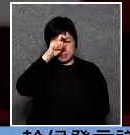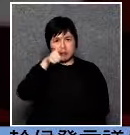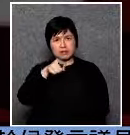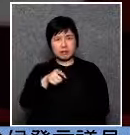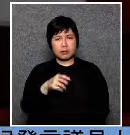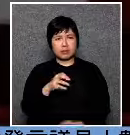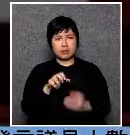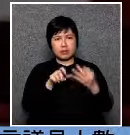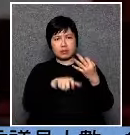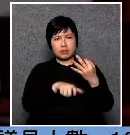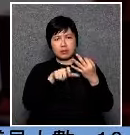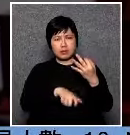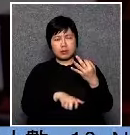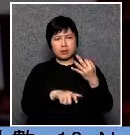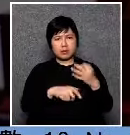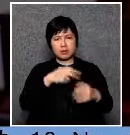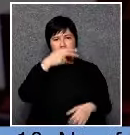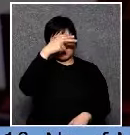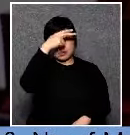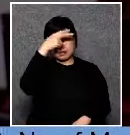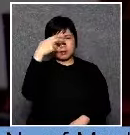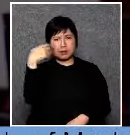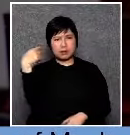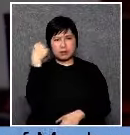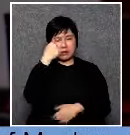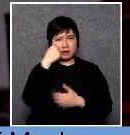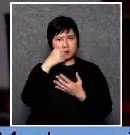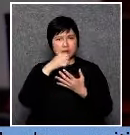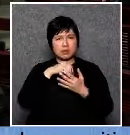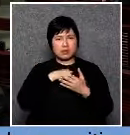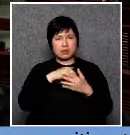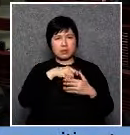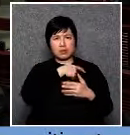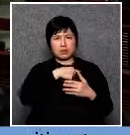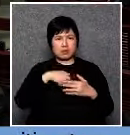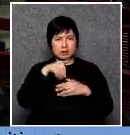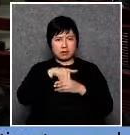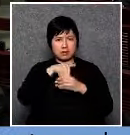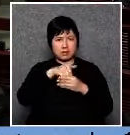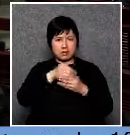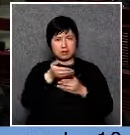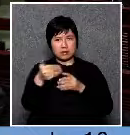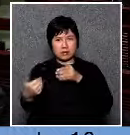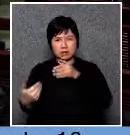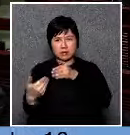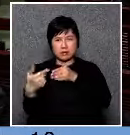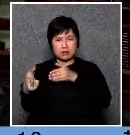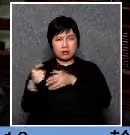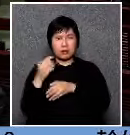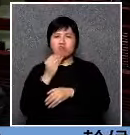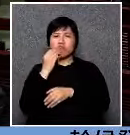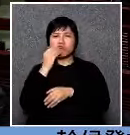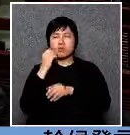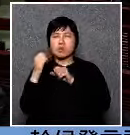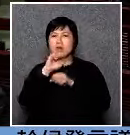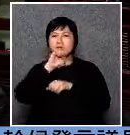三月份在特首的選舉論壇對著唐英年說的，你記不記得啊？